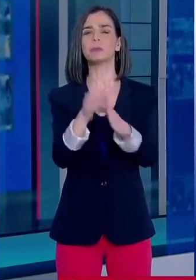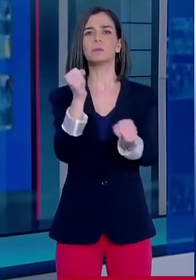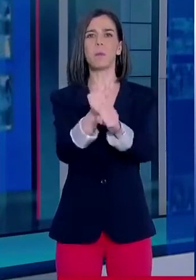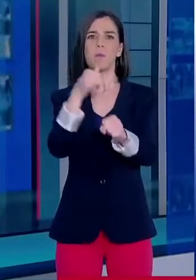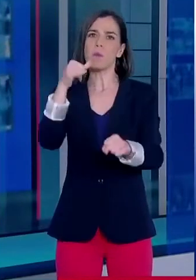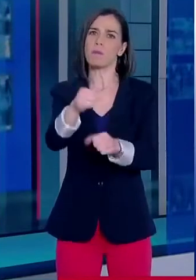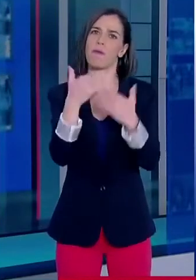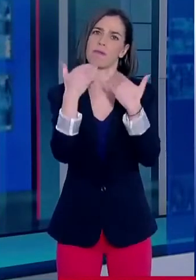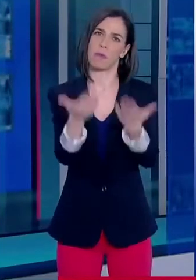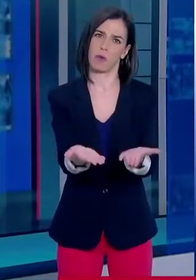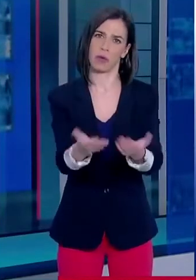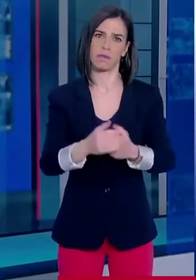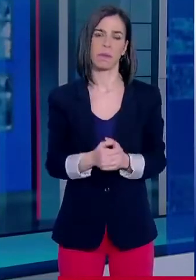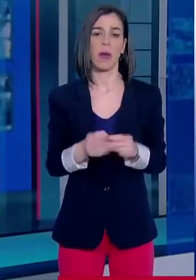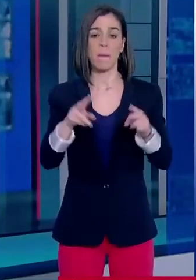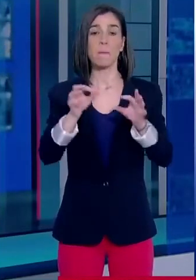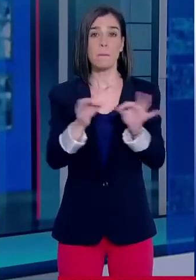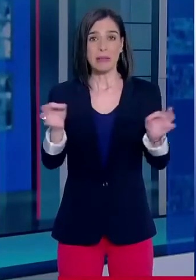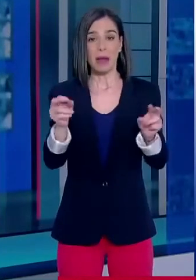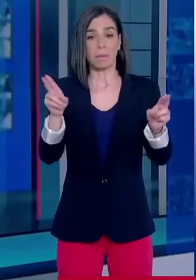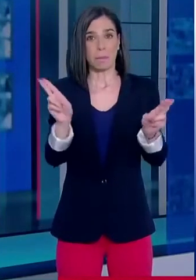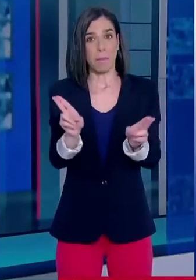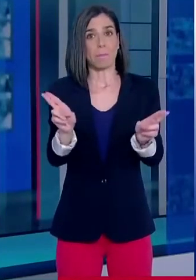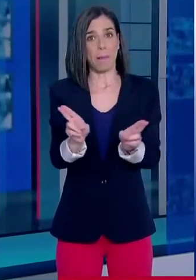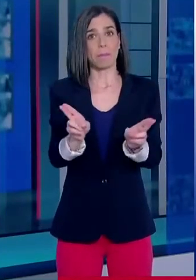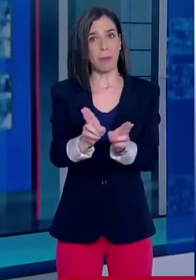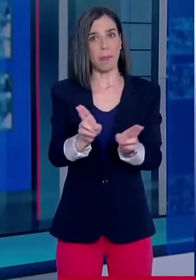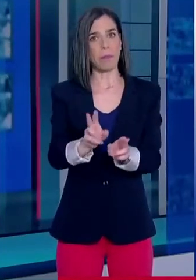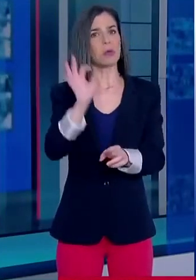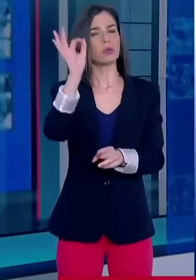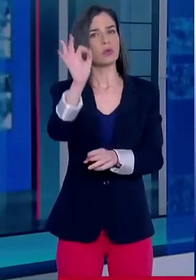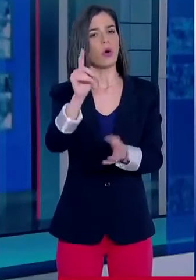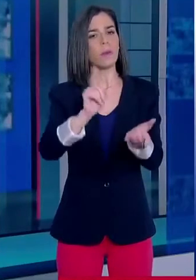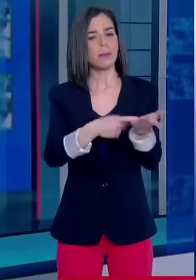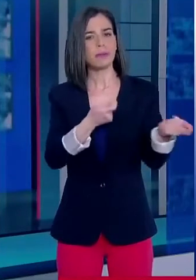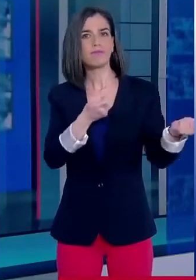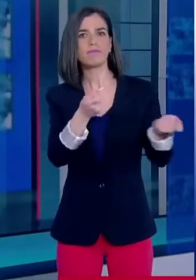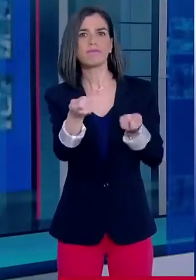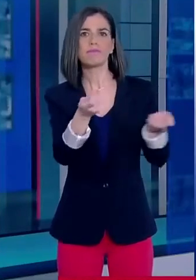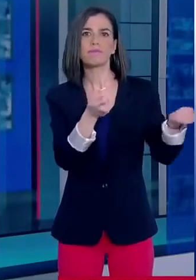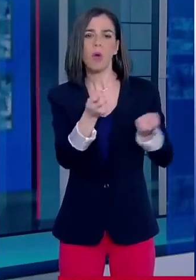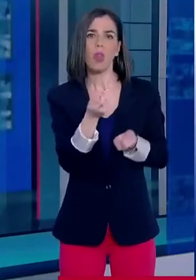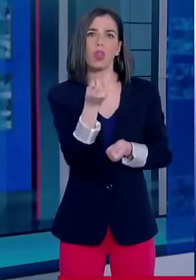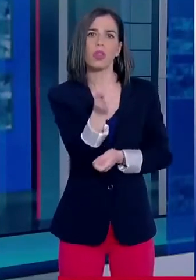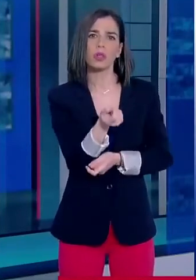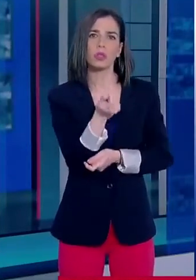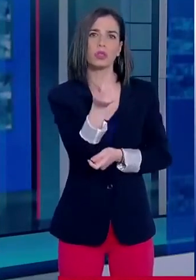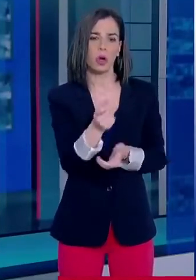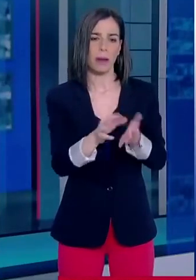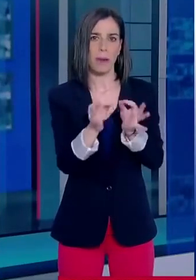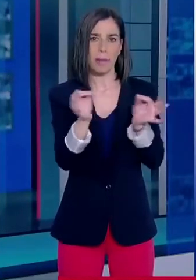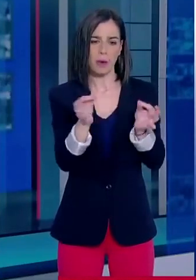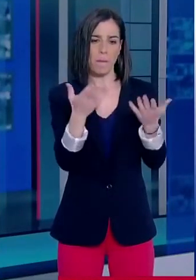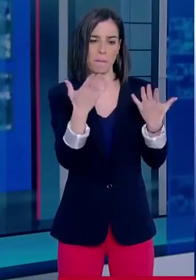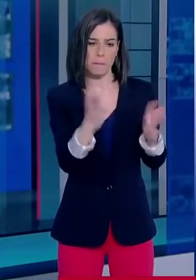εγκλωβισμένοι. Η σταδιακή άρση των μέτρων προγραμματίζεται να γίνει με συντονισμένες, σταδιακές και ελεγχόμενες